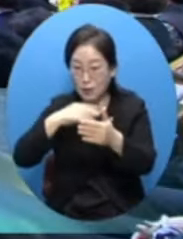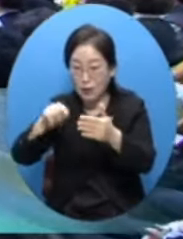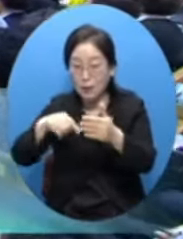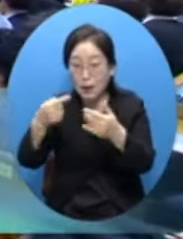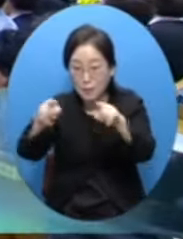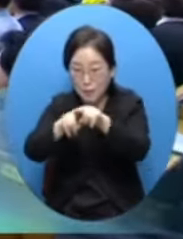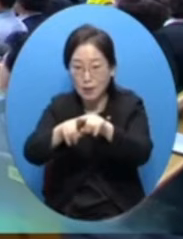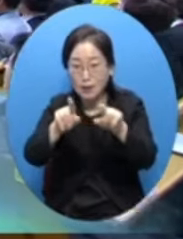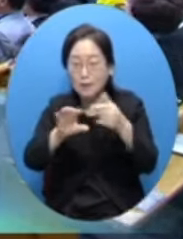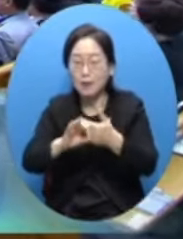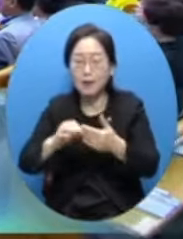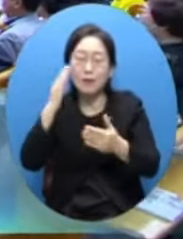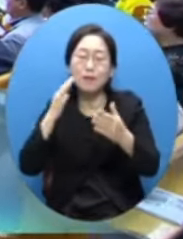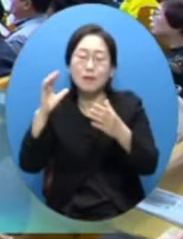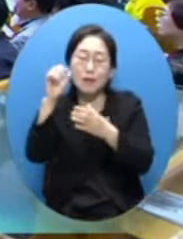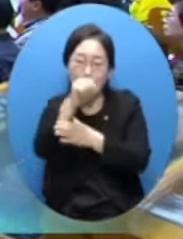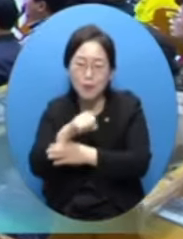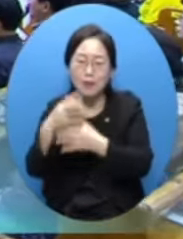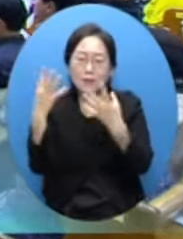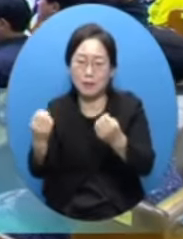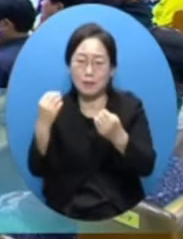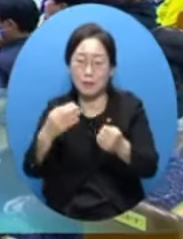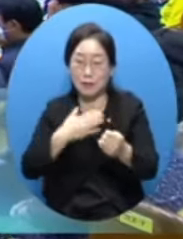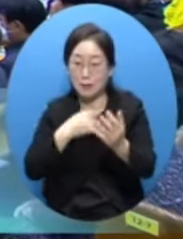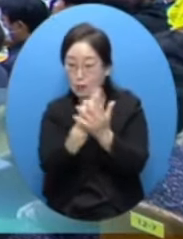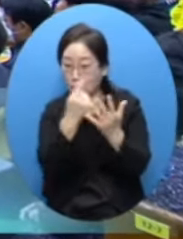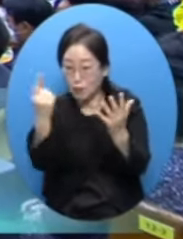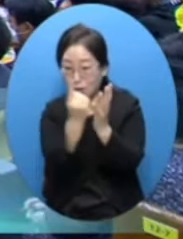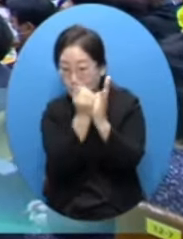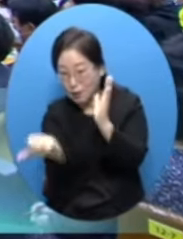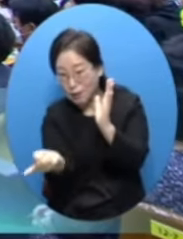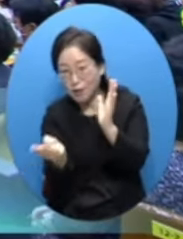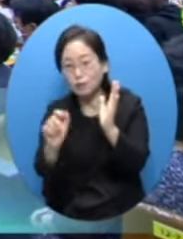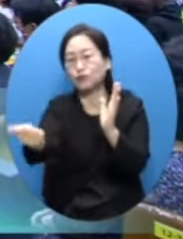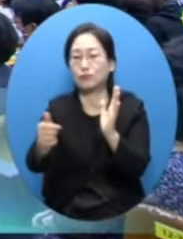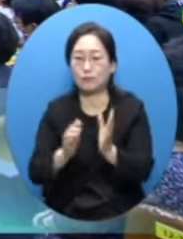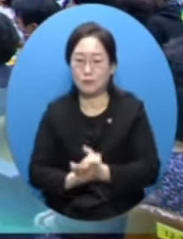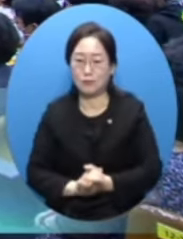맺나니 나를 떠나서는 너희가 아무것도 할 수 없습니다.